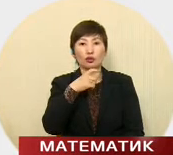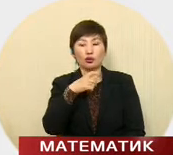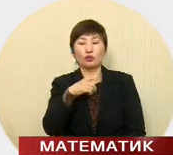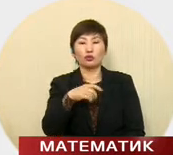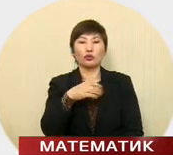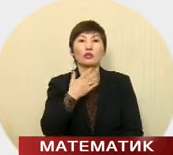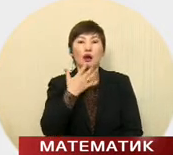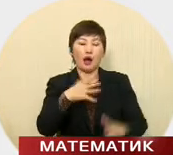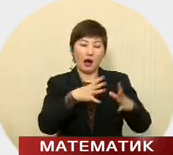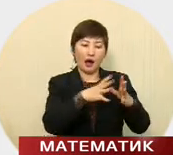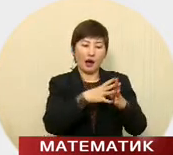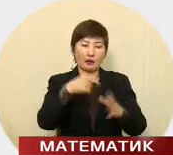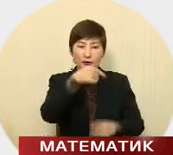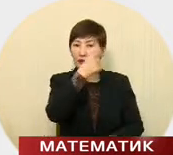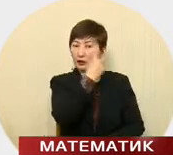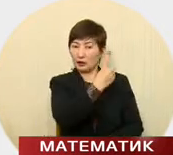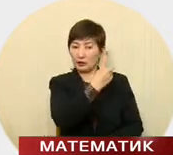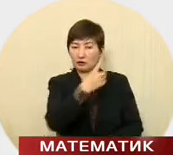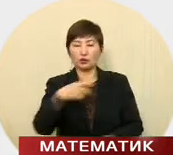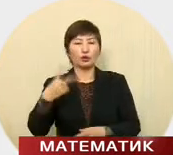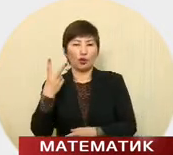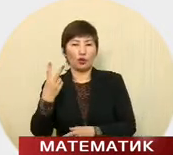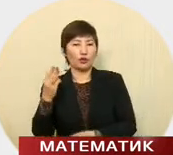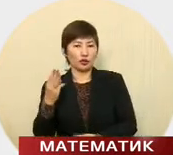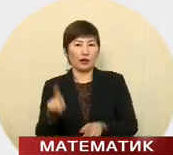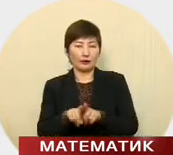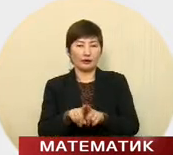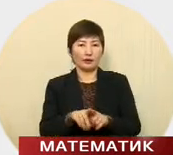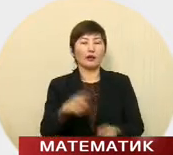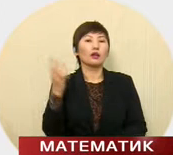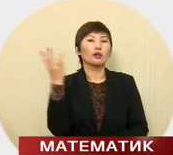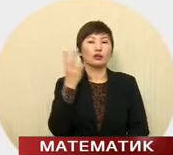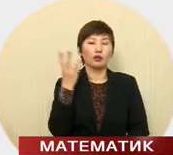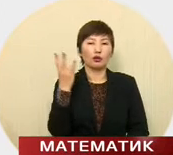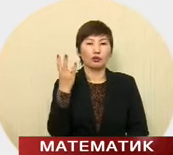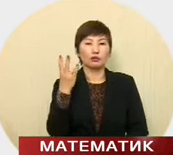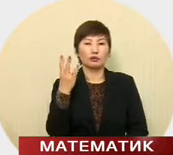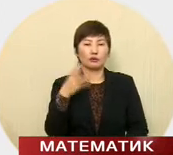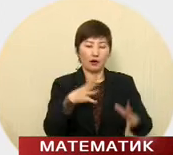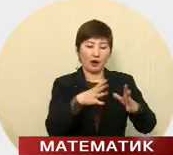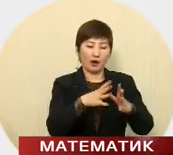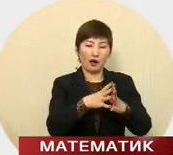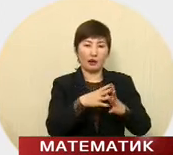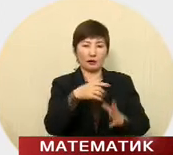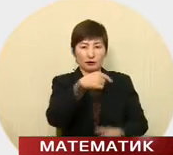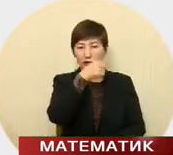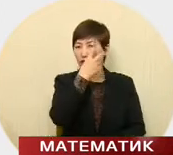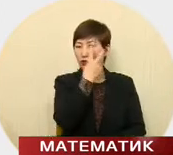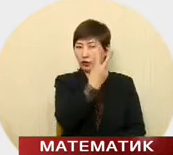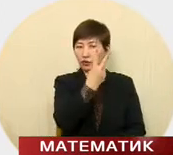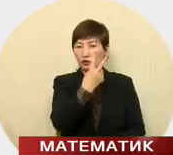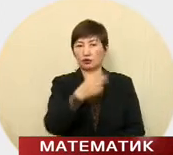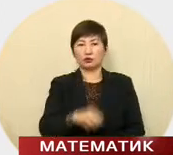байгаа буюу өөрөглөл 2 ширхэг байна гэсэн. За ногоон өнгийн савтай цэцэг маань нийт дугуйн 10-ны 2 хэсгийг эзэлж